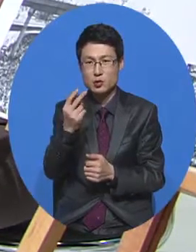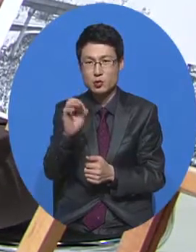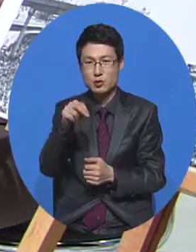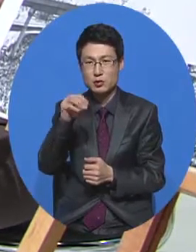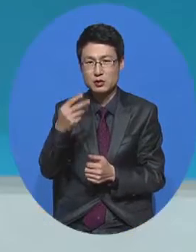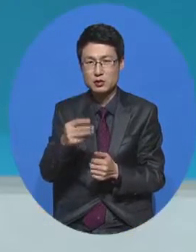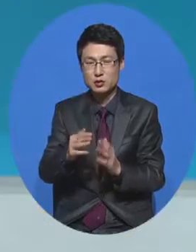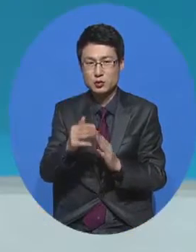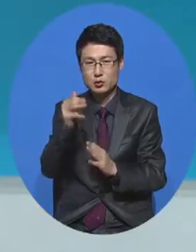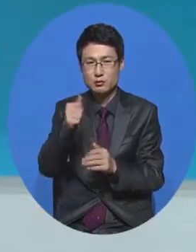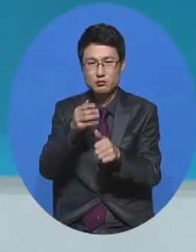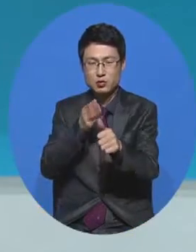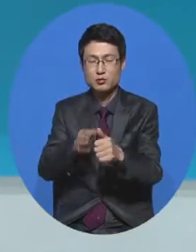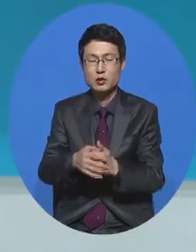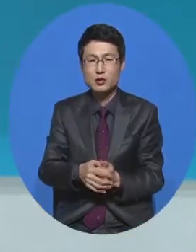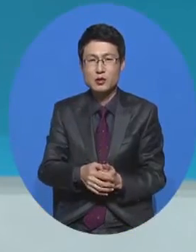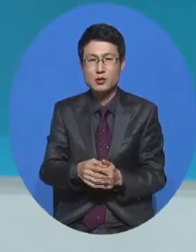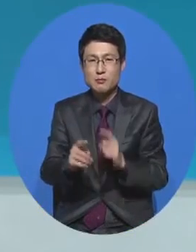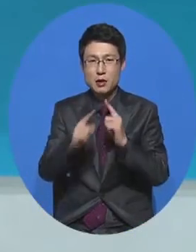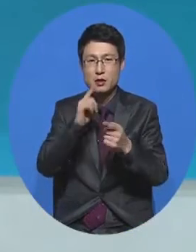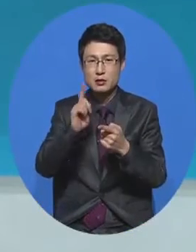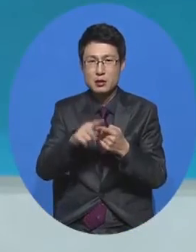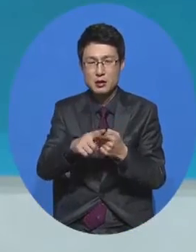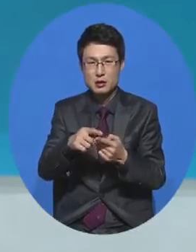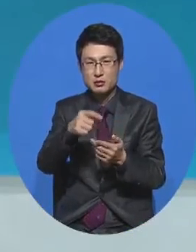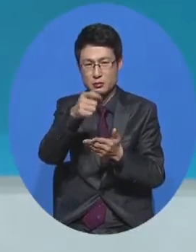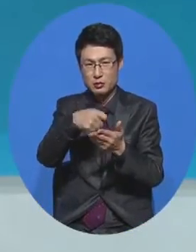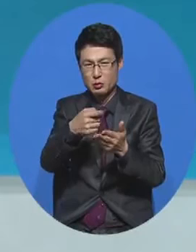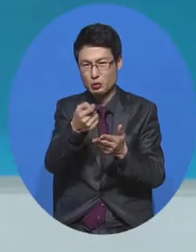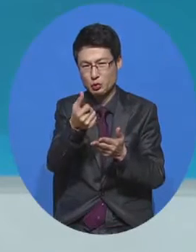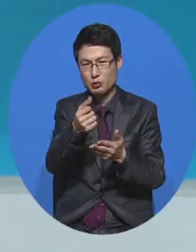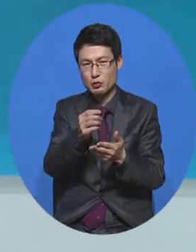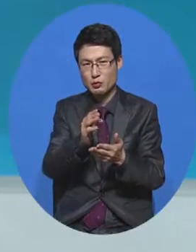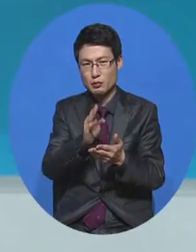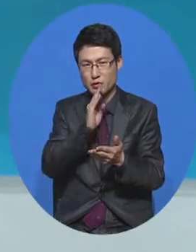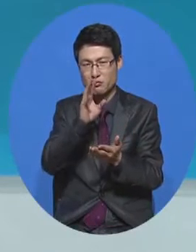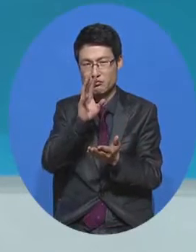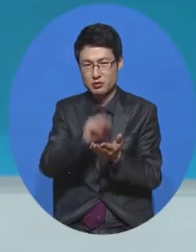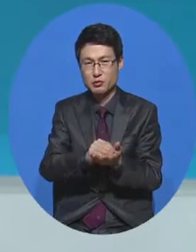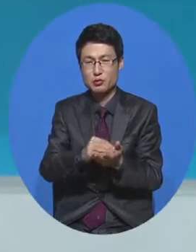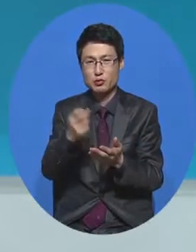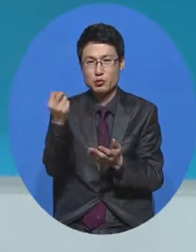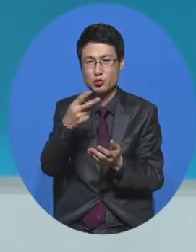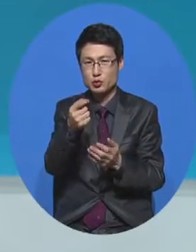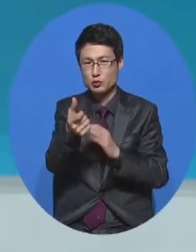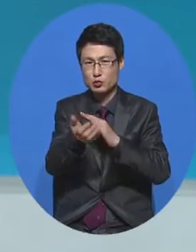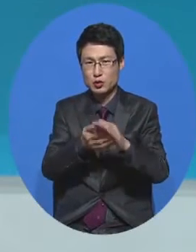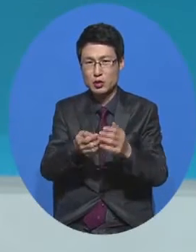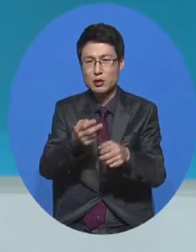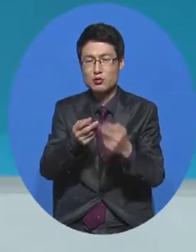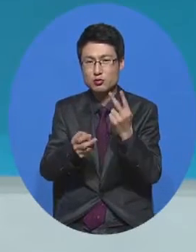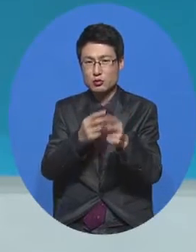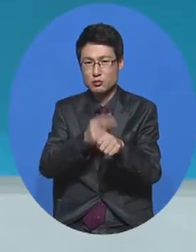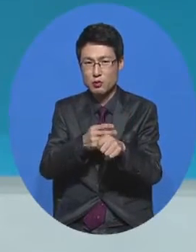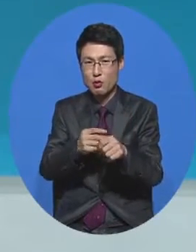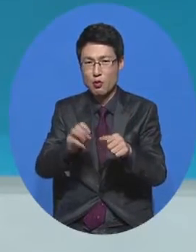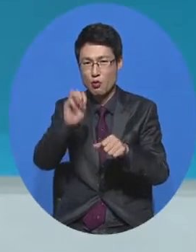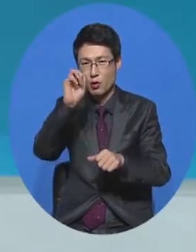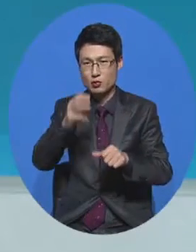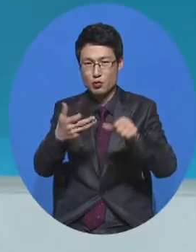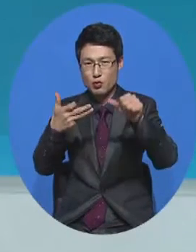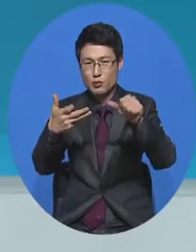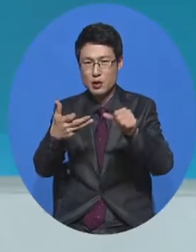얘기해 주시죠 예 말씀하신대로 분량도 문제이긴 합니다 앞서 두 번 선생님들이 광주의 5.18 을